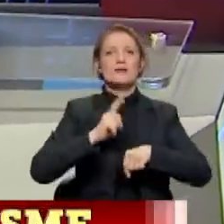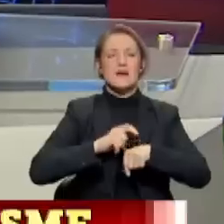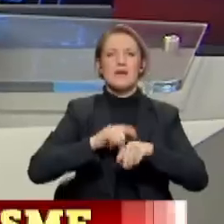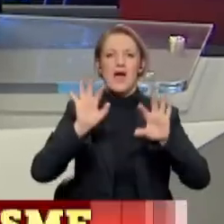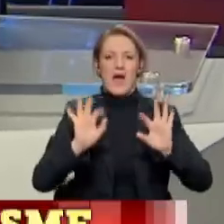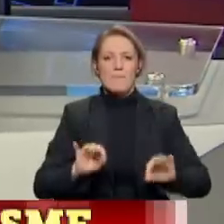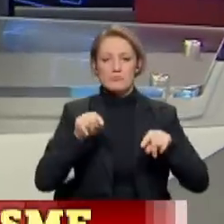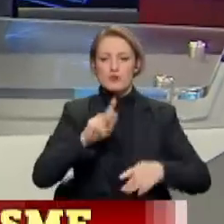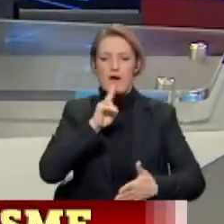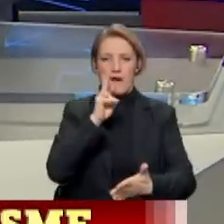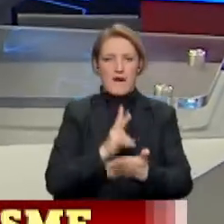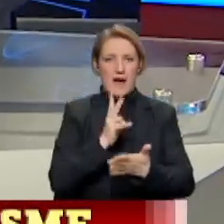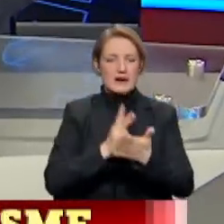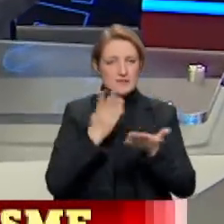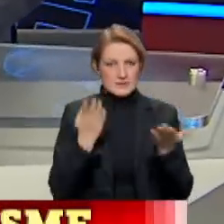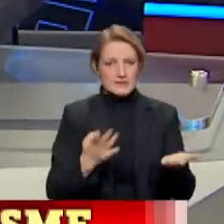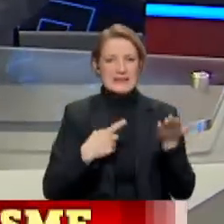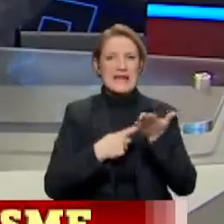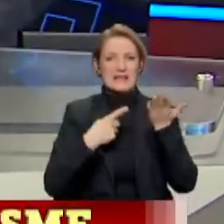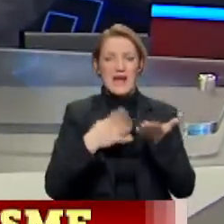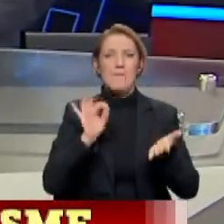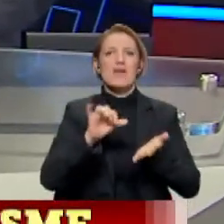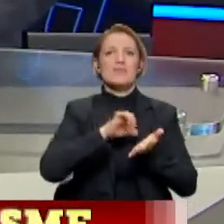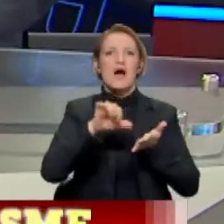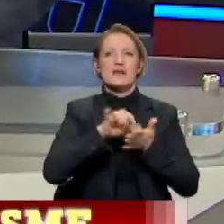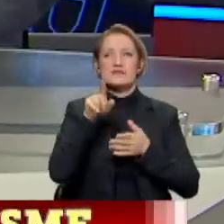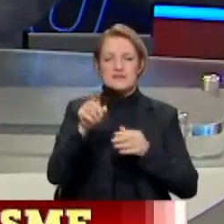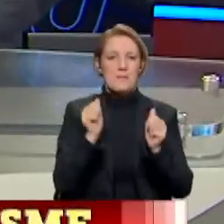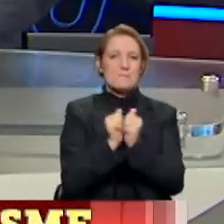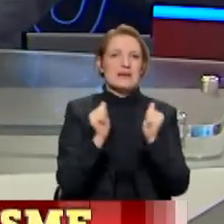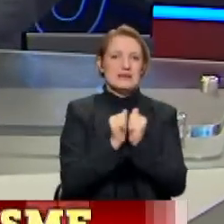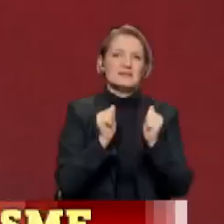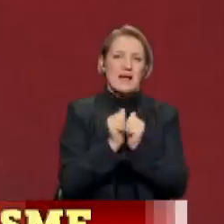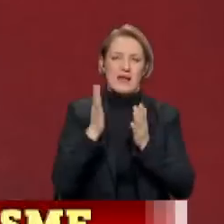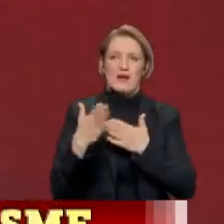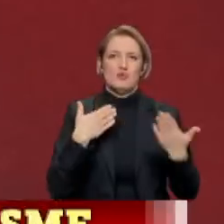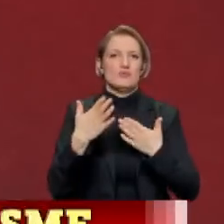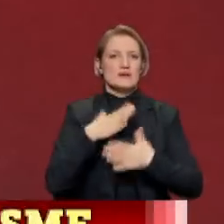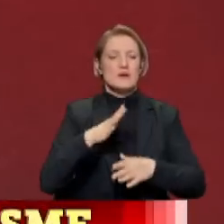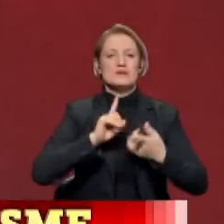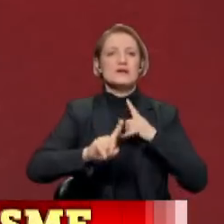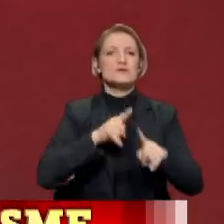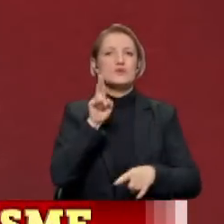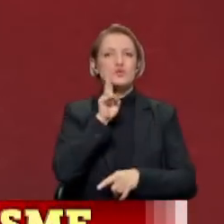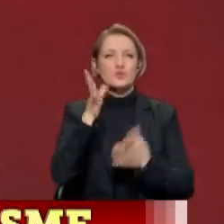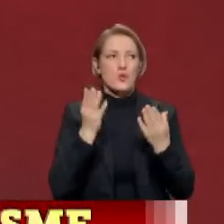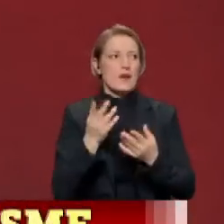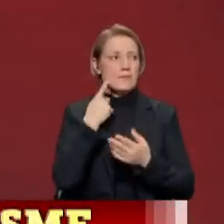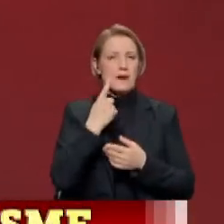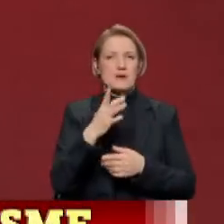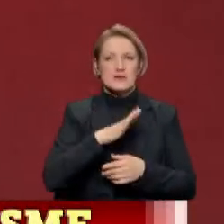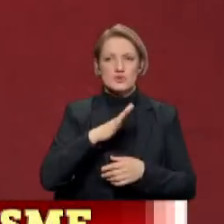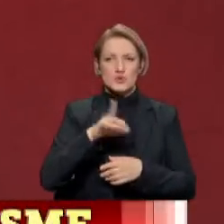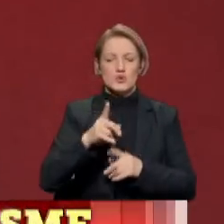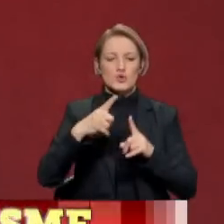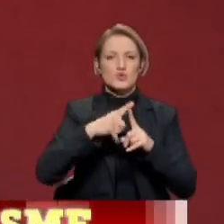hem bu kararın tekniğine bakıyoruz, hem tarihine sizinle birlikte dönmek istiyoruz, hem de siyaseten sonuçlarına da bakmak istiyoruz. Turhan